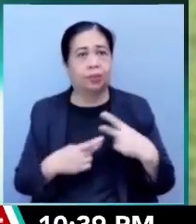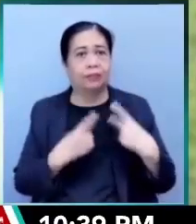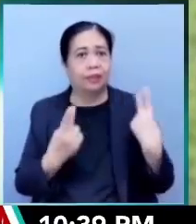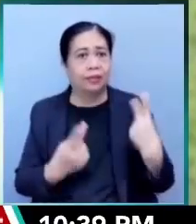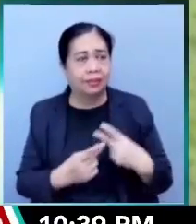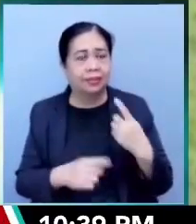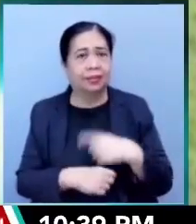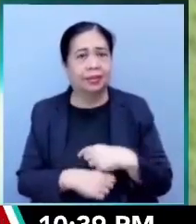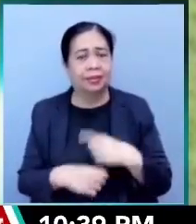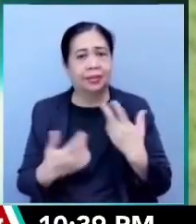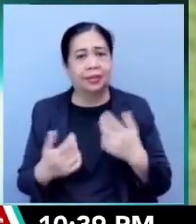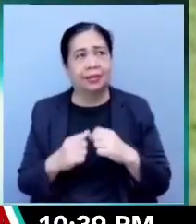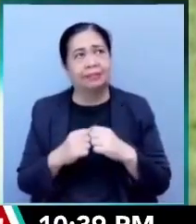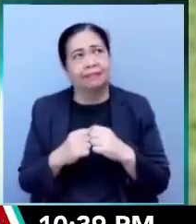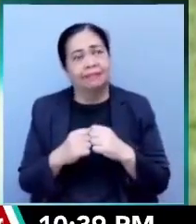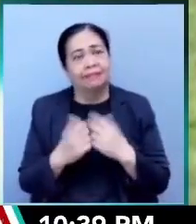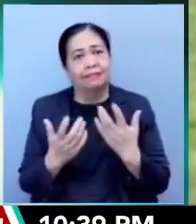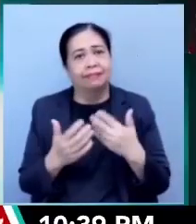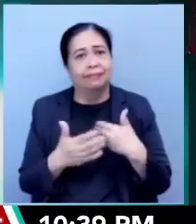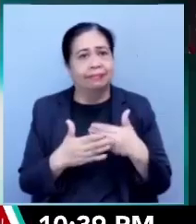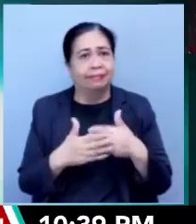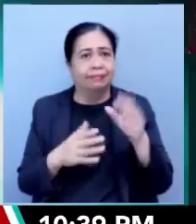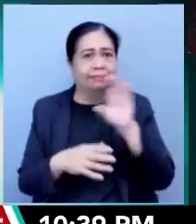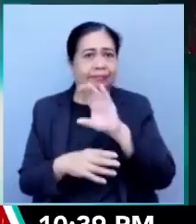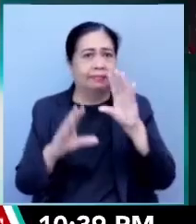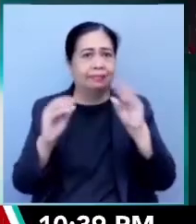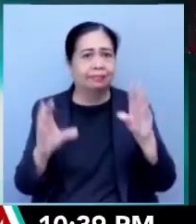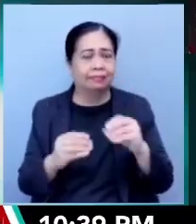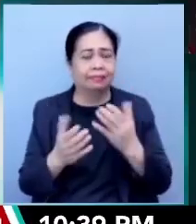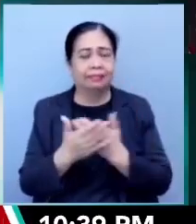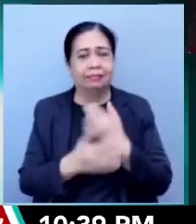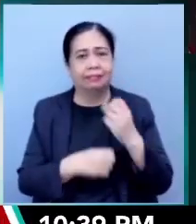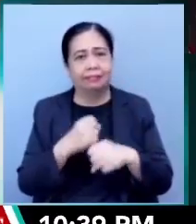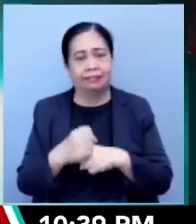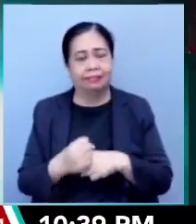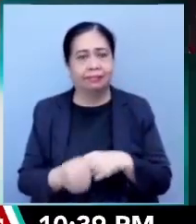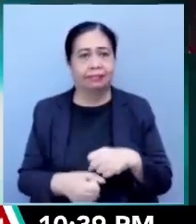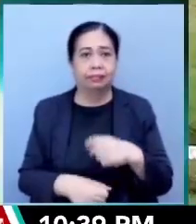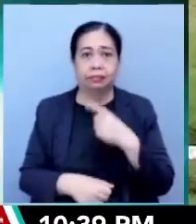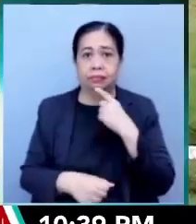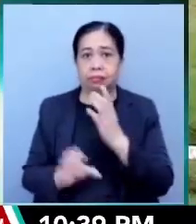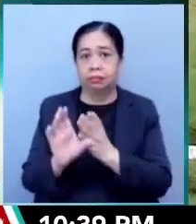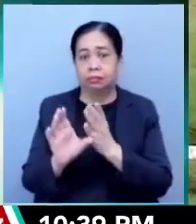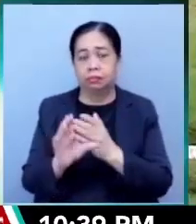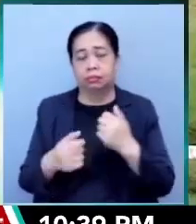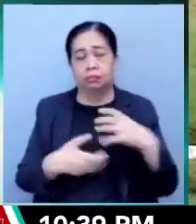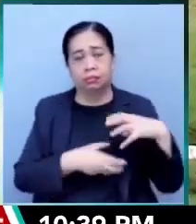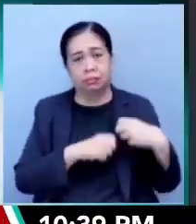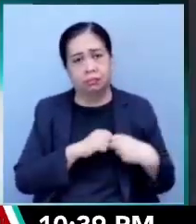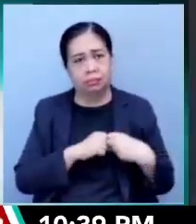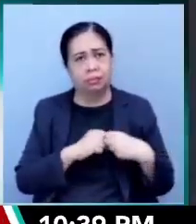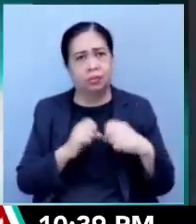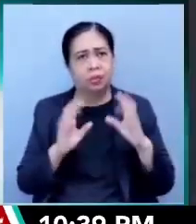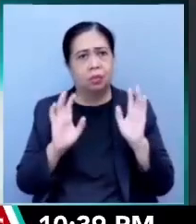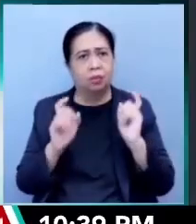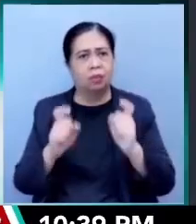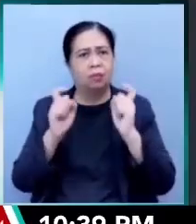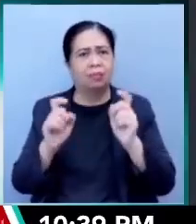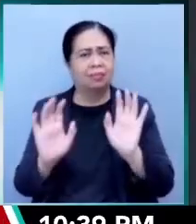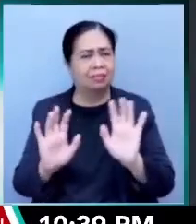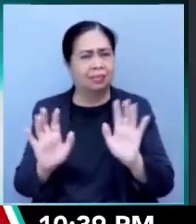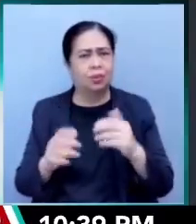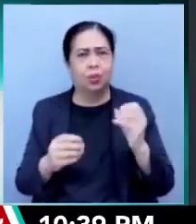siya, tsaka ito darating ang Pasko at bagong taon siya. Ayon sa isang psychiatrist, ang pagluluksa di raw dapat minamadali. Walang timeline